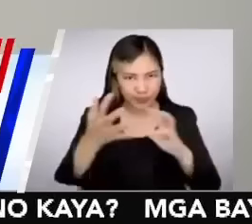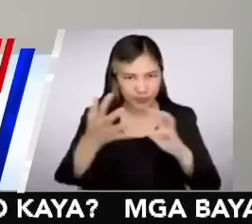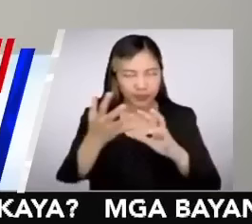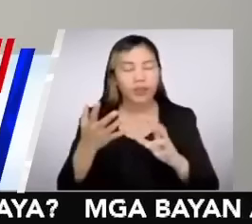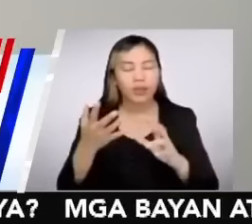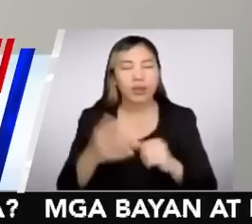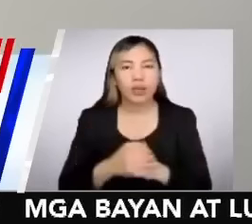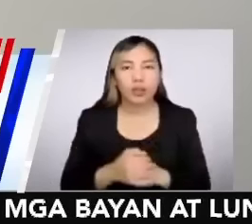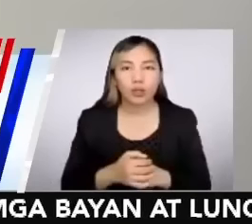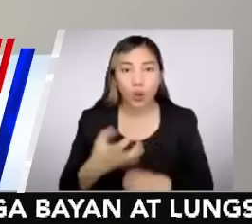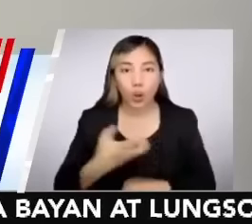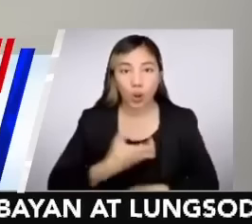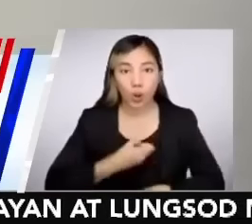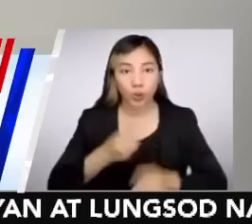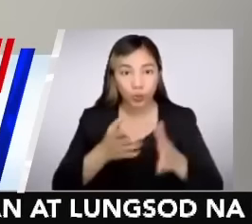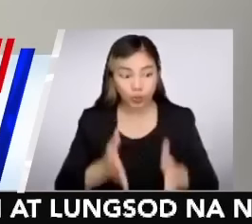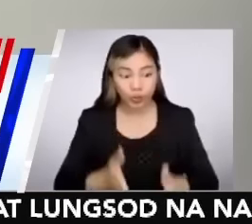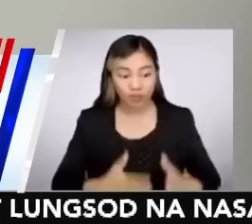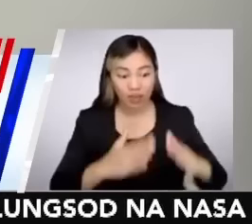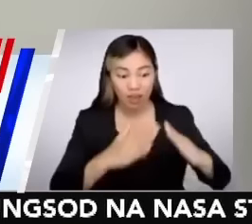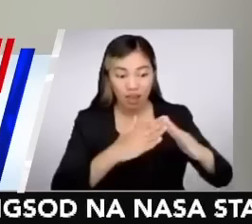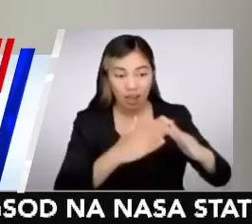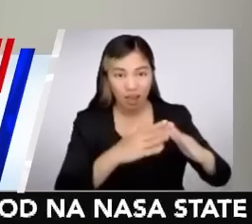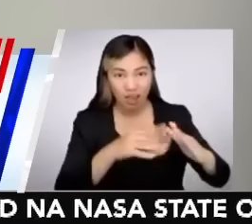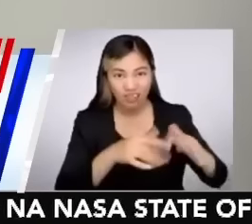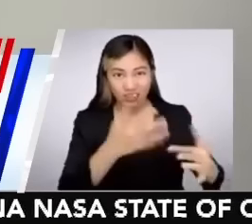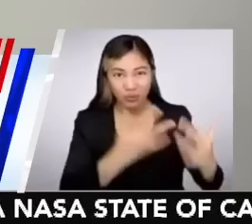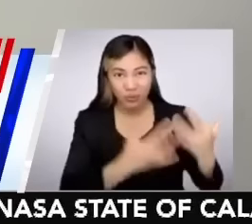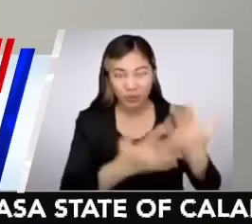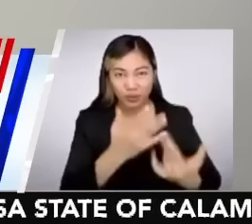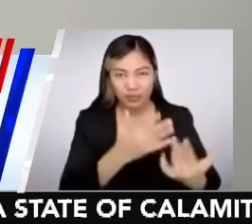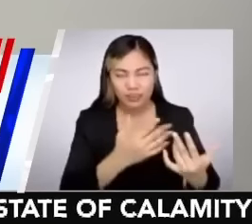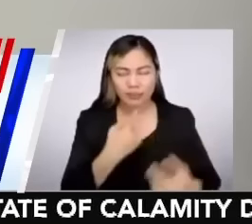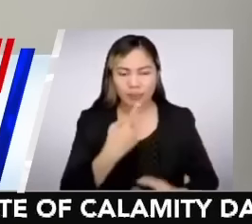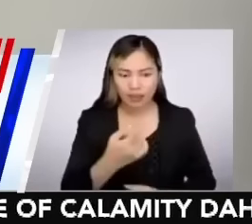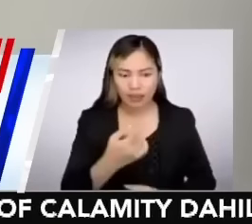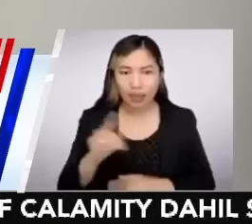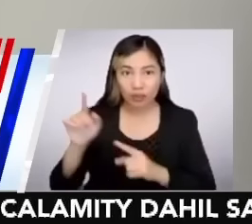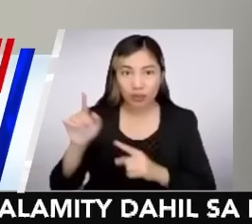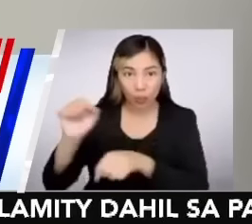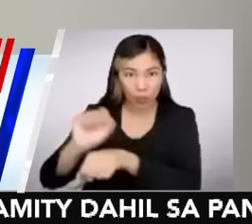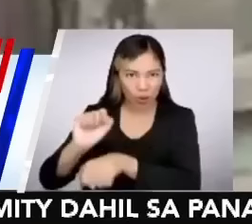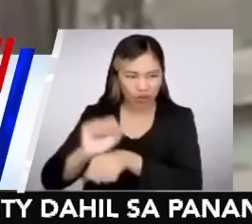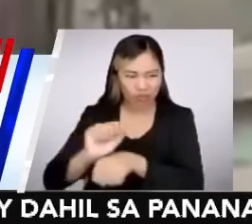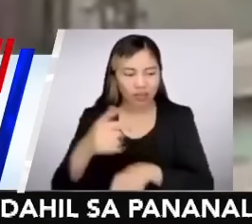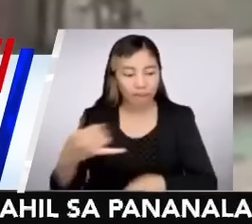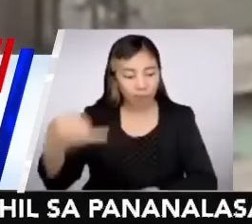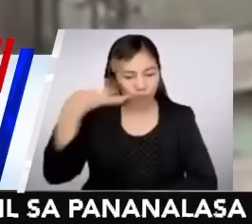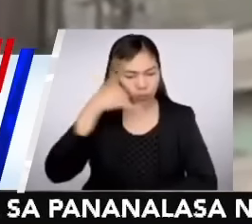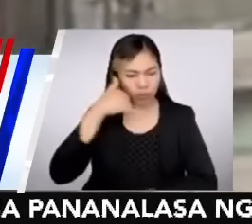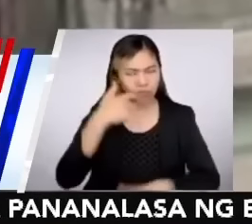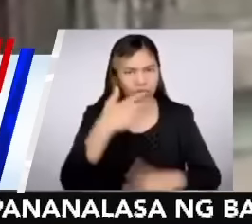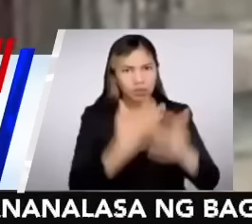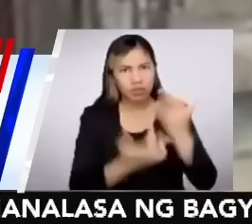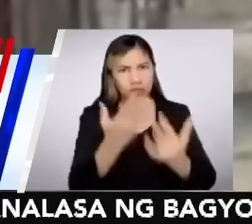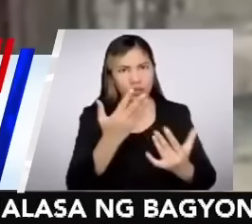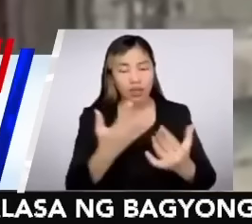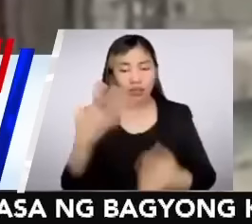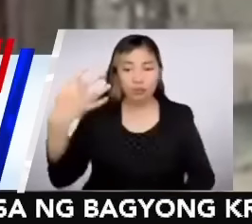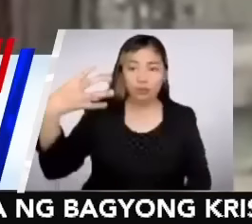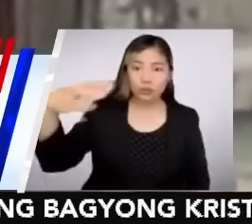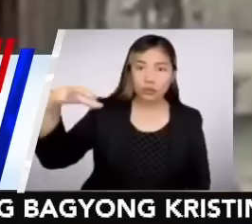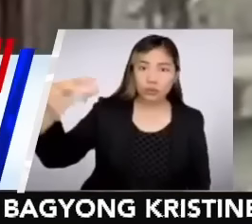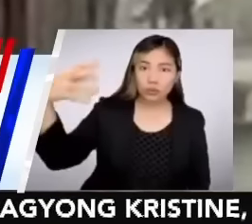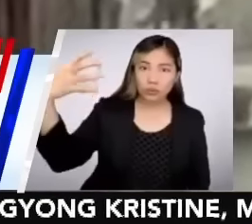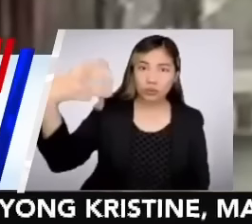sunog. Nasa trabaho siya nang itawag na nasusunog ang kanilang bahay. Pumutok umano ang electric fan sa kanilang kwarto na